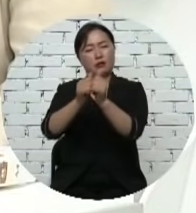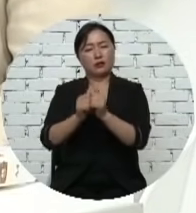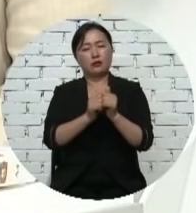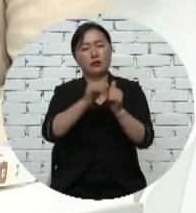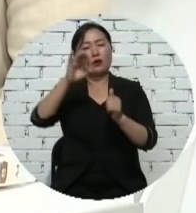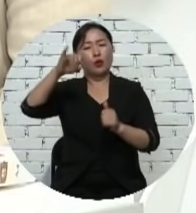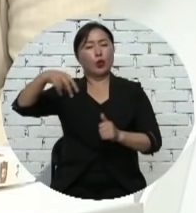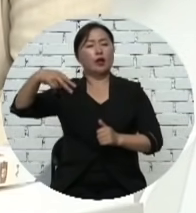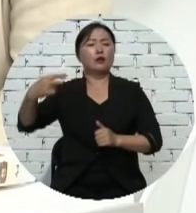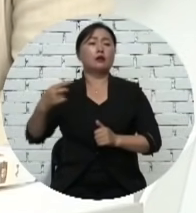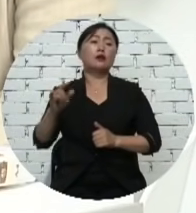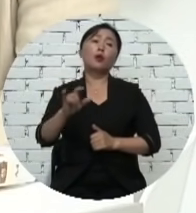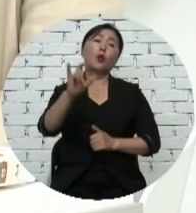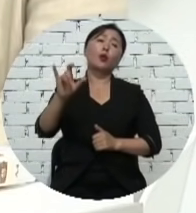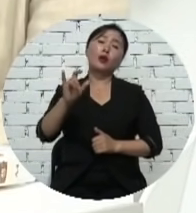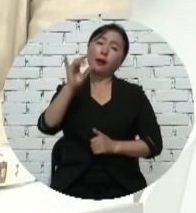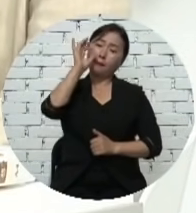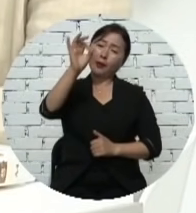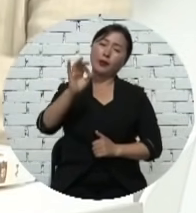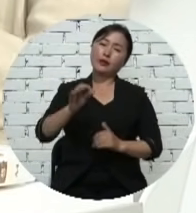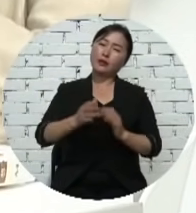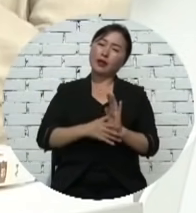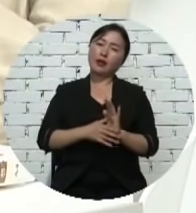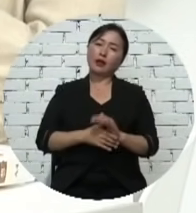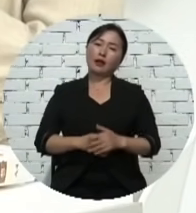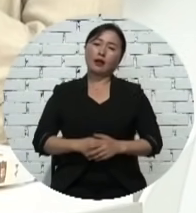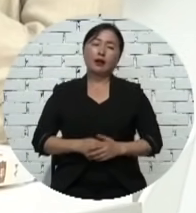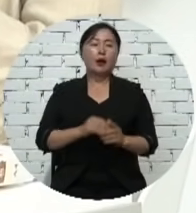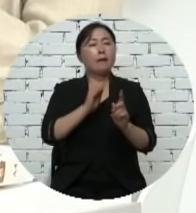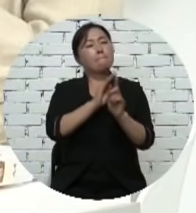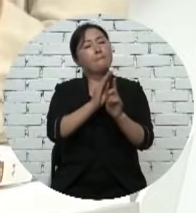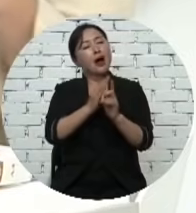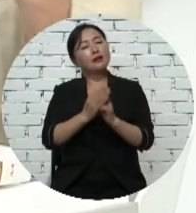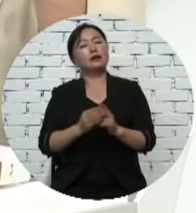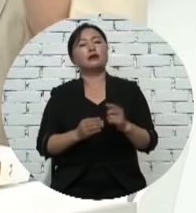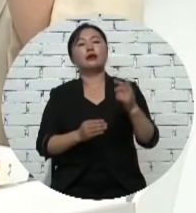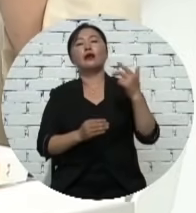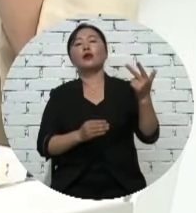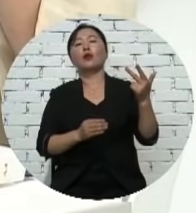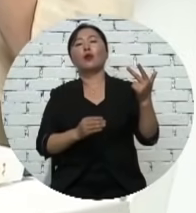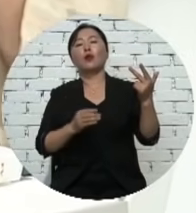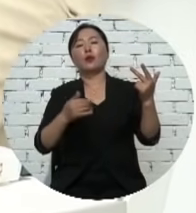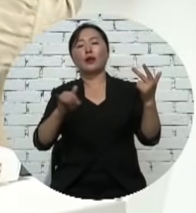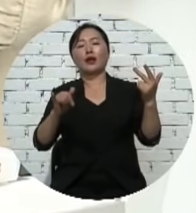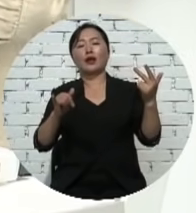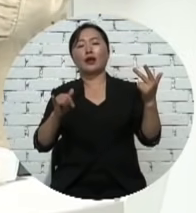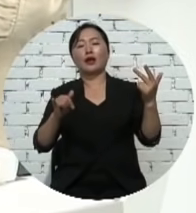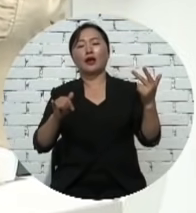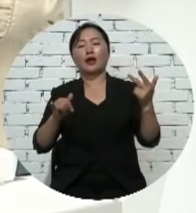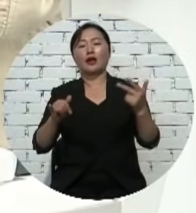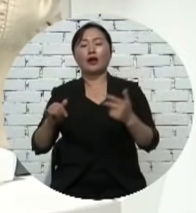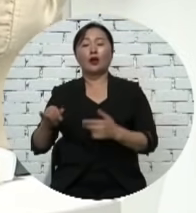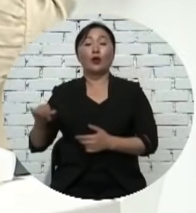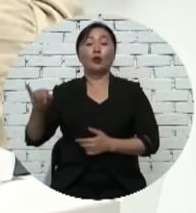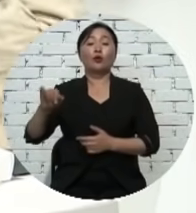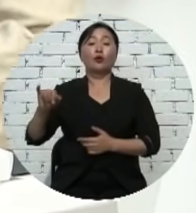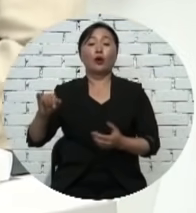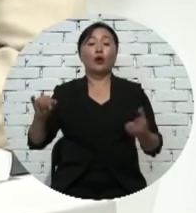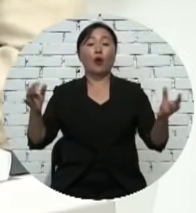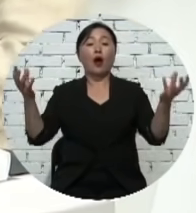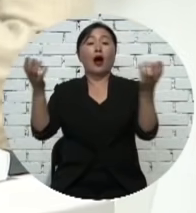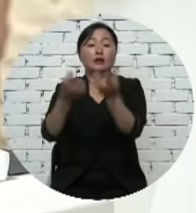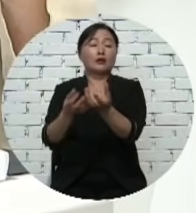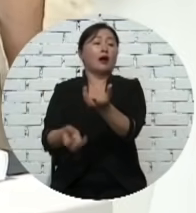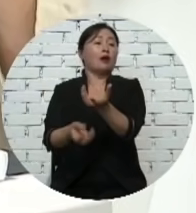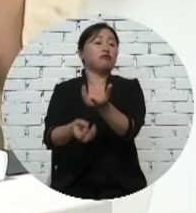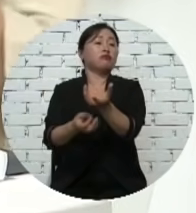예. 그 제가 어디서 보니까요 마늘 7개를 코로나 균하고 삶아서 매일 먹으면